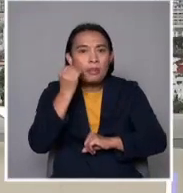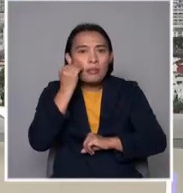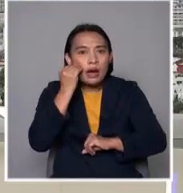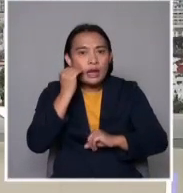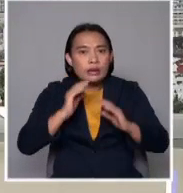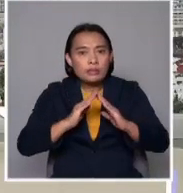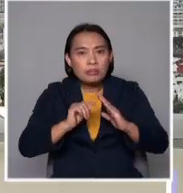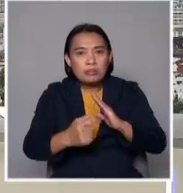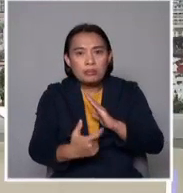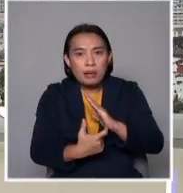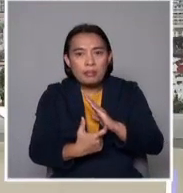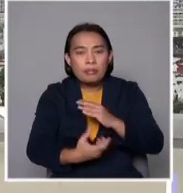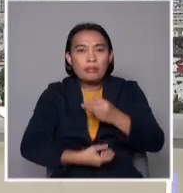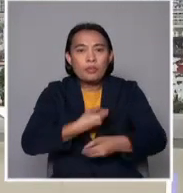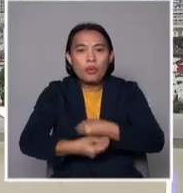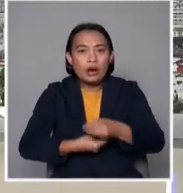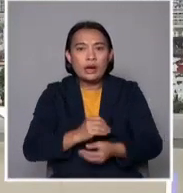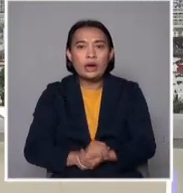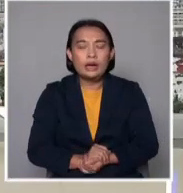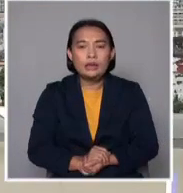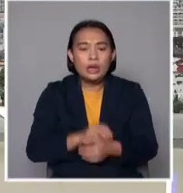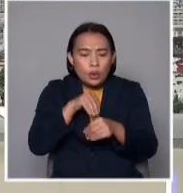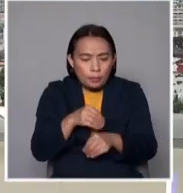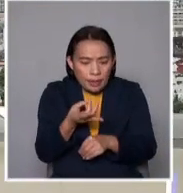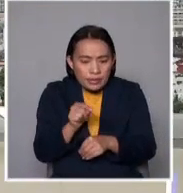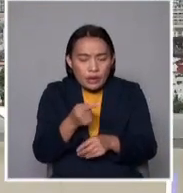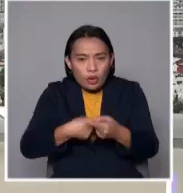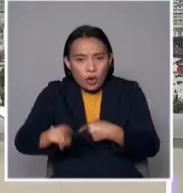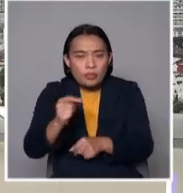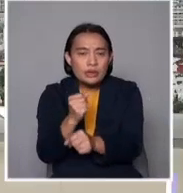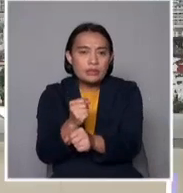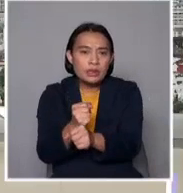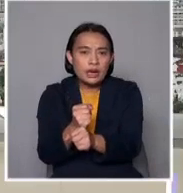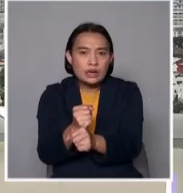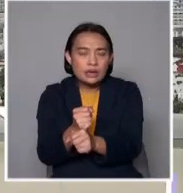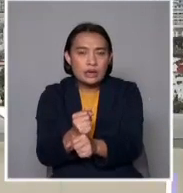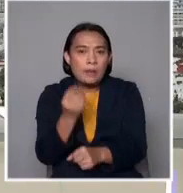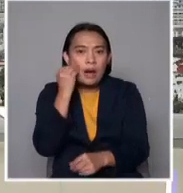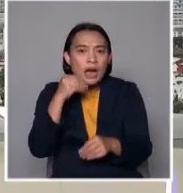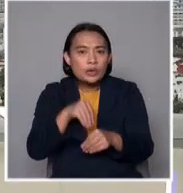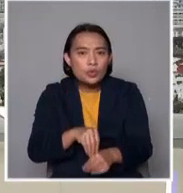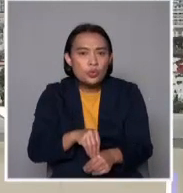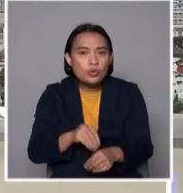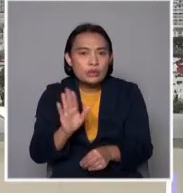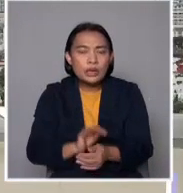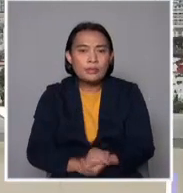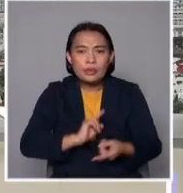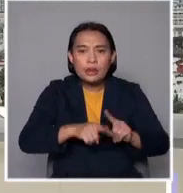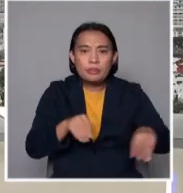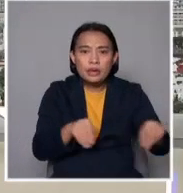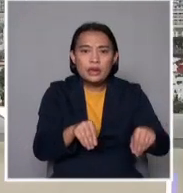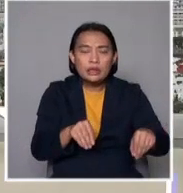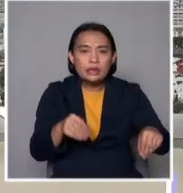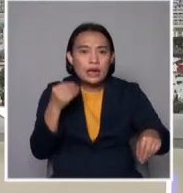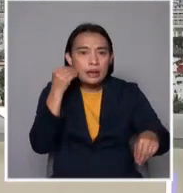ไม่อยู่แค่แป๊บเดียวนะคะไม่ใช่ว่าบ้านเนี่ยปิดตาย แค่ออกไปทำงานนะคะช่วงระหว่างที่ไม่อยู่เนี่ยเพื่อนบ้านโทรศัพท์มาถามจะขายบ้